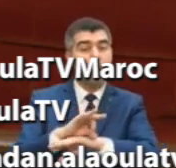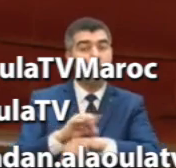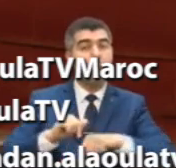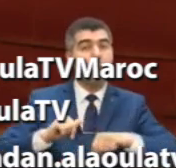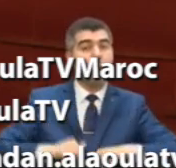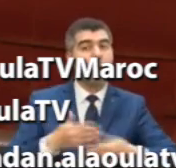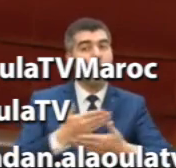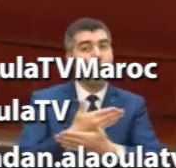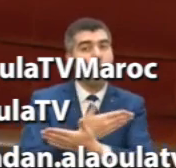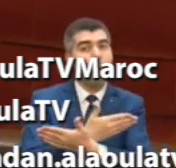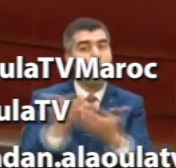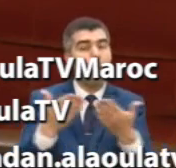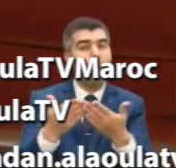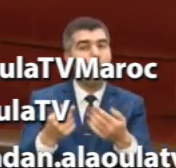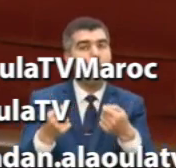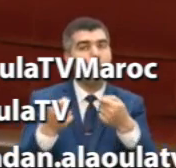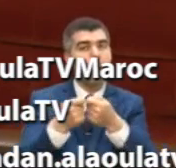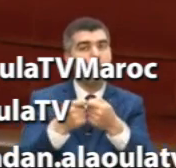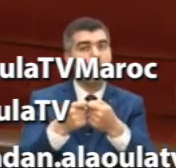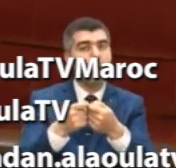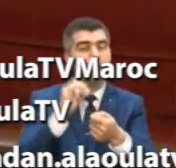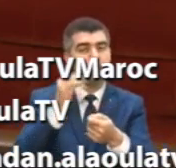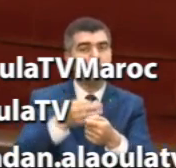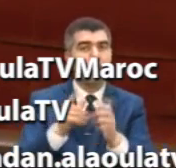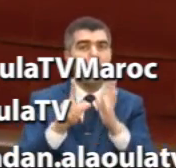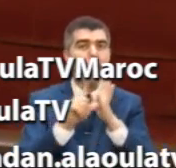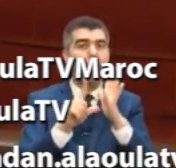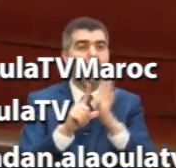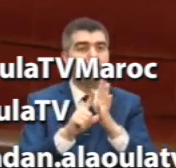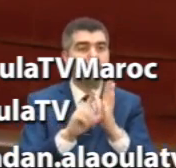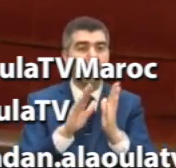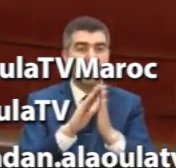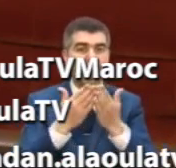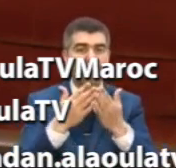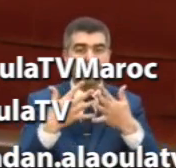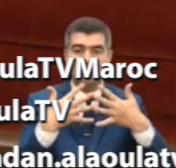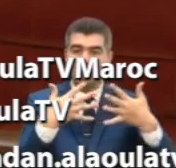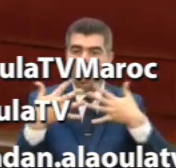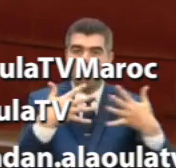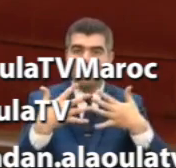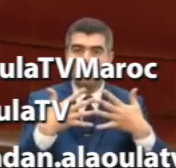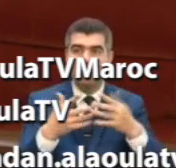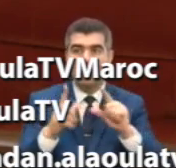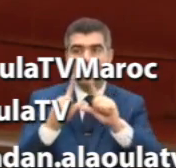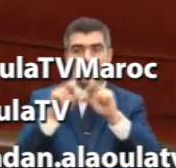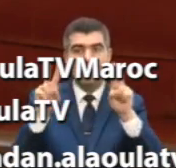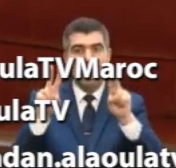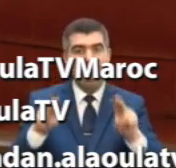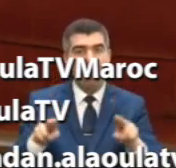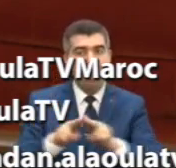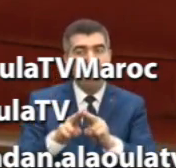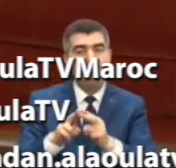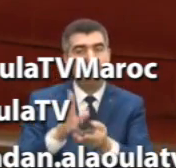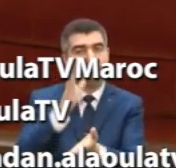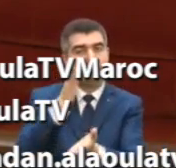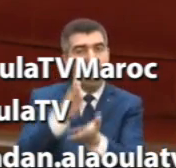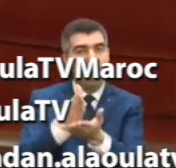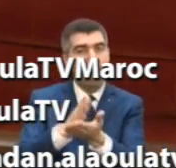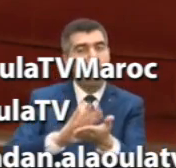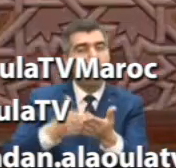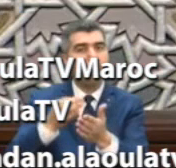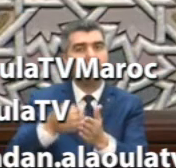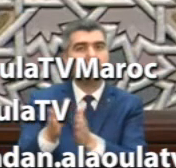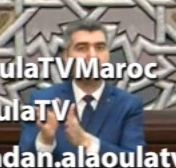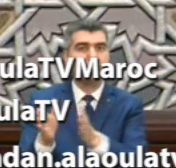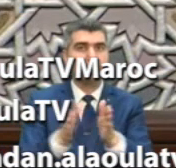في صميم المبادئ اللي جا بها الدستور وهي الشفافية والكفاءة والمسؤولية والمساواة. وشكرا سيد النائب. شكرا